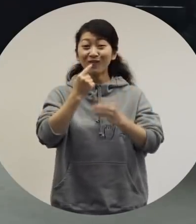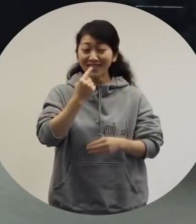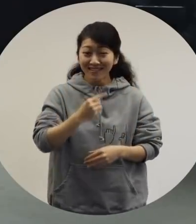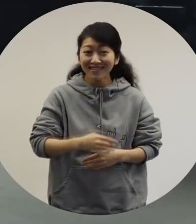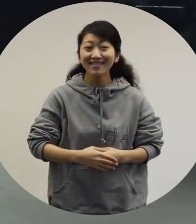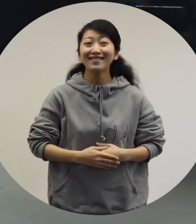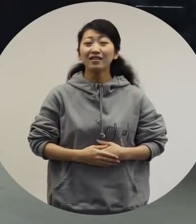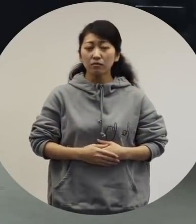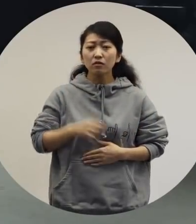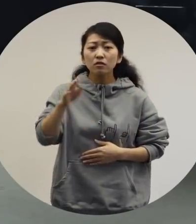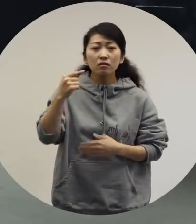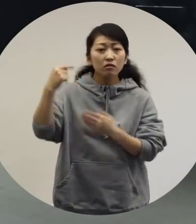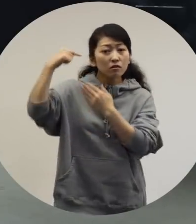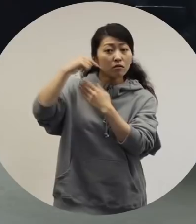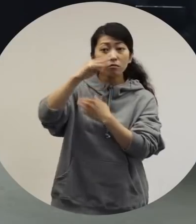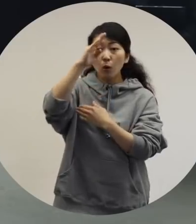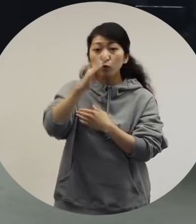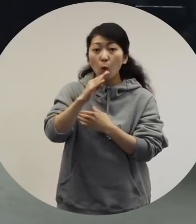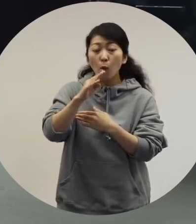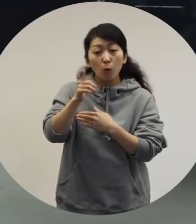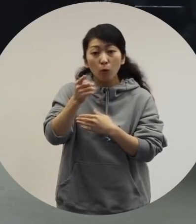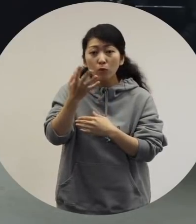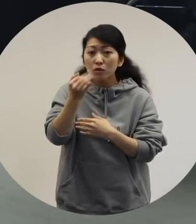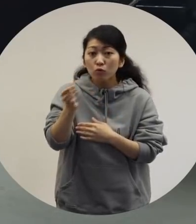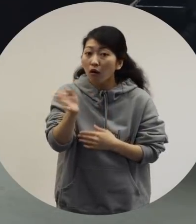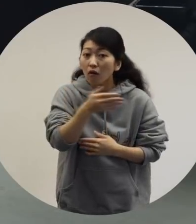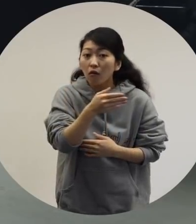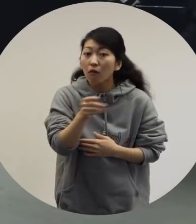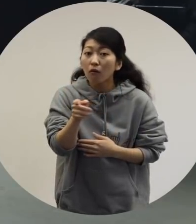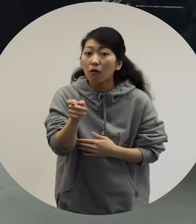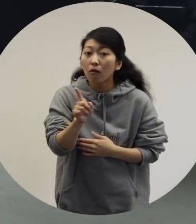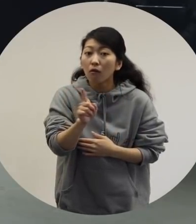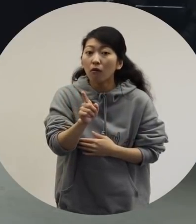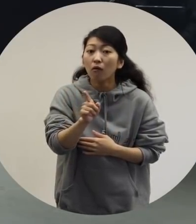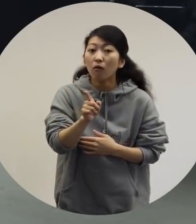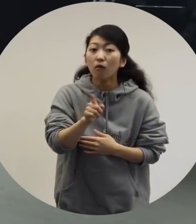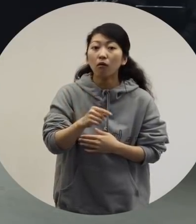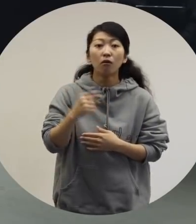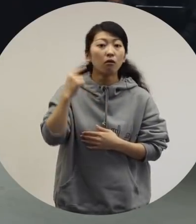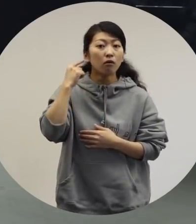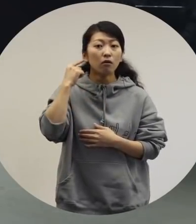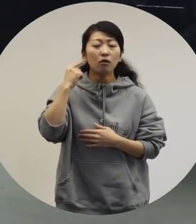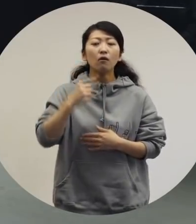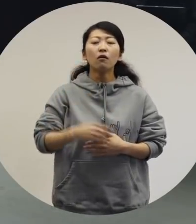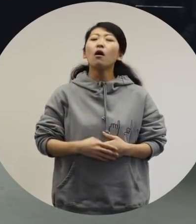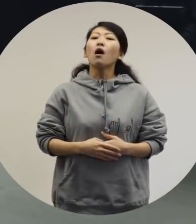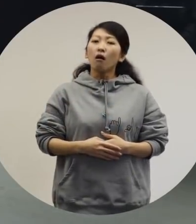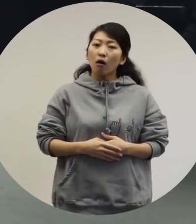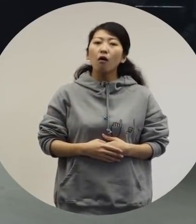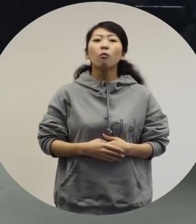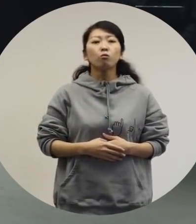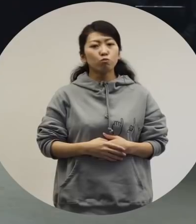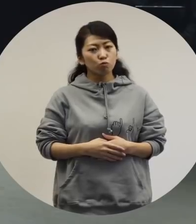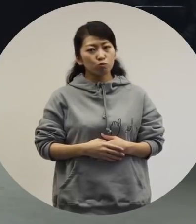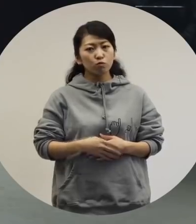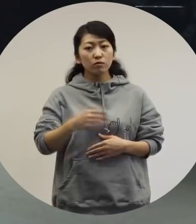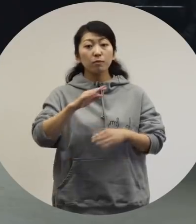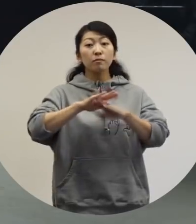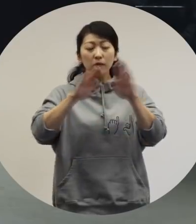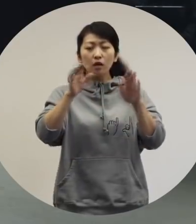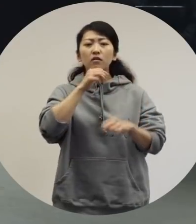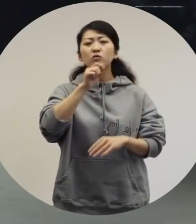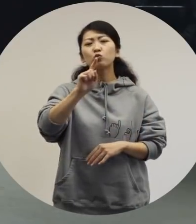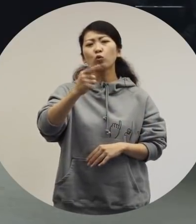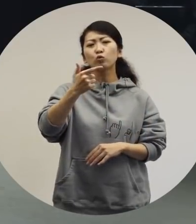動しました。 なるほど。ちなみに、こう感音難聴を、お持ちなのはいつからですか？ 始ま